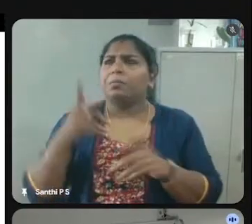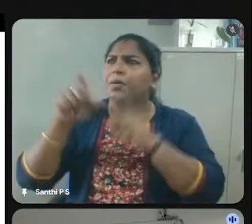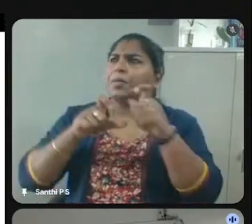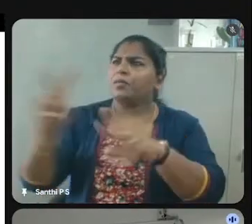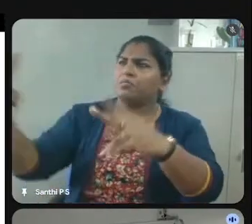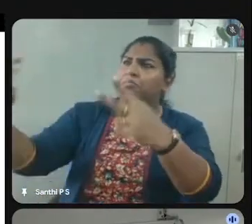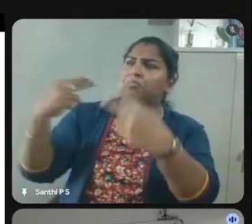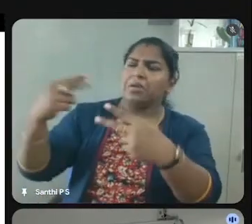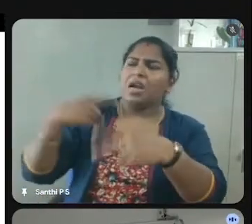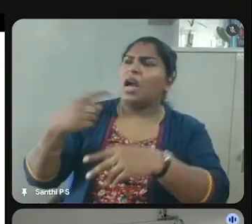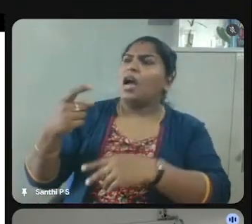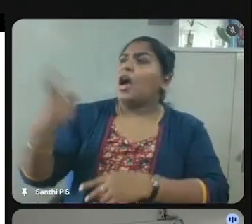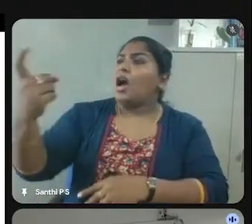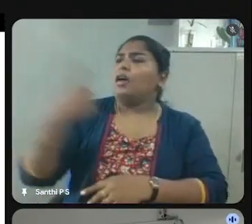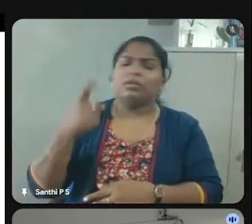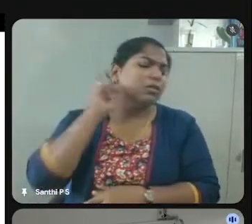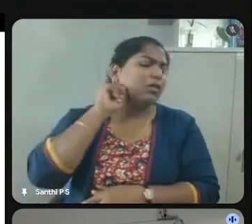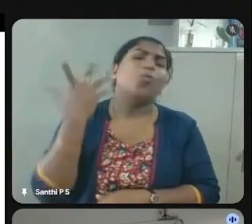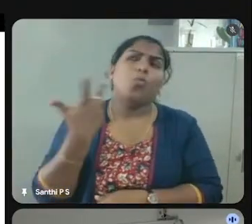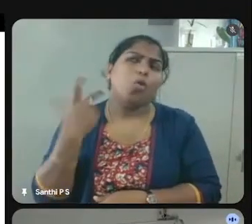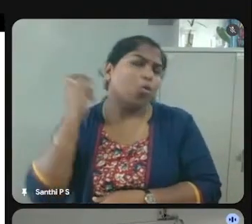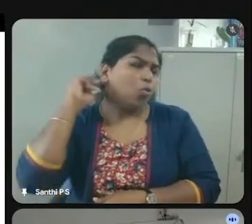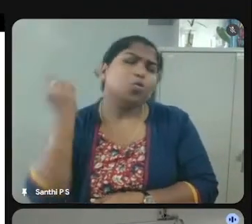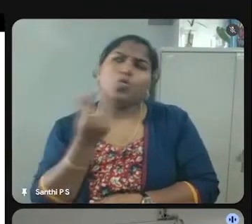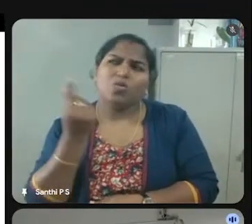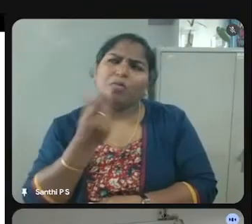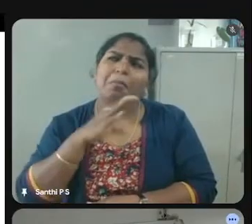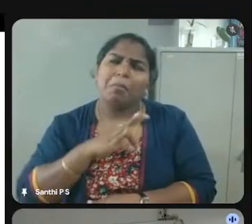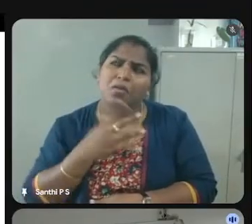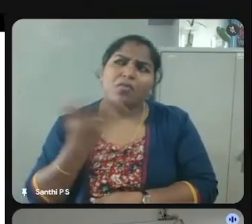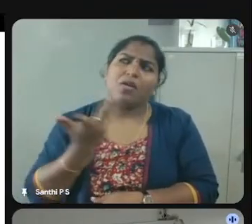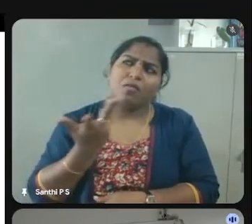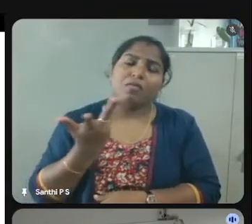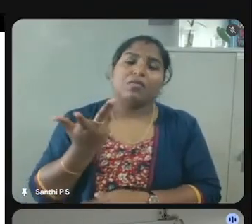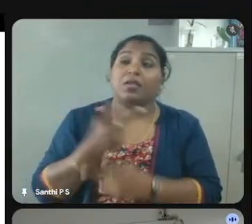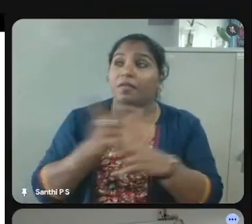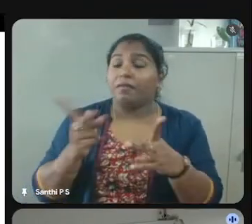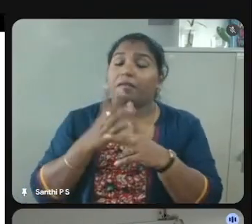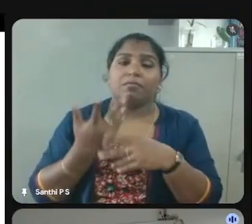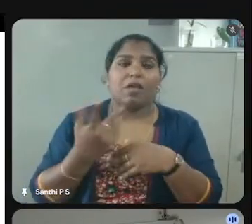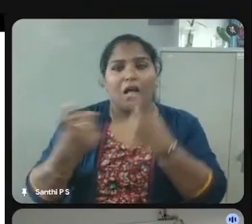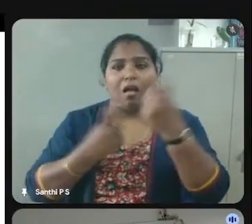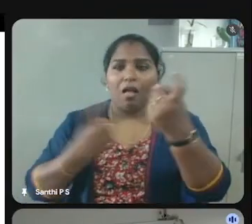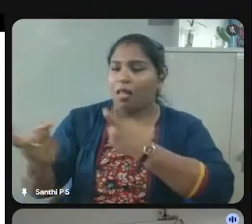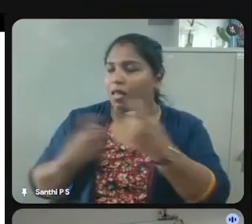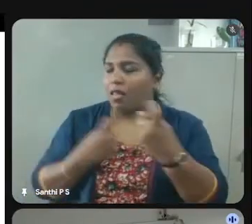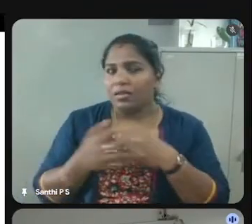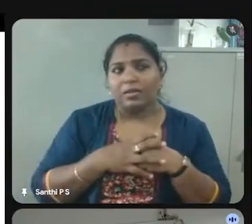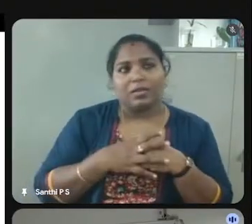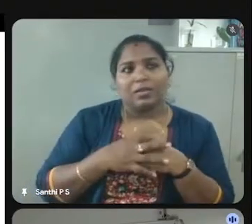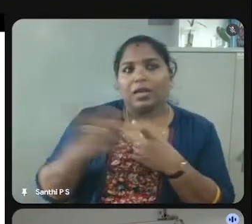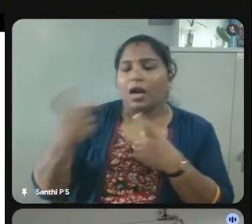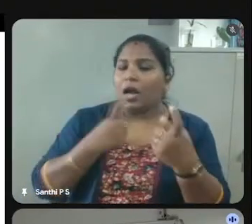ഇതെന്താണ്, ഇതിനെക്കുറിച്ച്, ഇതെന്താ സാധനം, എന്തിനു വേണ്ടിയിട്ടാണ് ഇത് വെക്കുന്നത്. അപ്പൊ ഞാൻ മുന്നത്തെ സ്ലൈഡിൽ പറഞ്ഞ പോലെ ആ ഒരു നിരന്തരമായ ഒരു